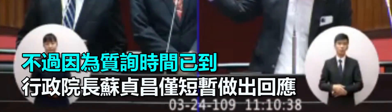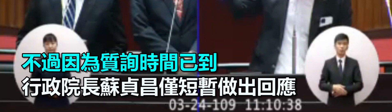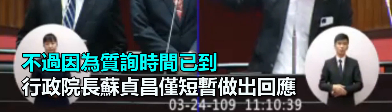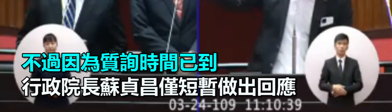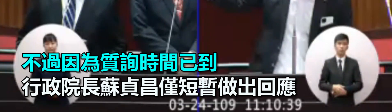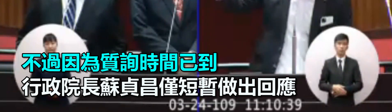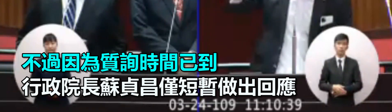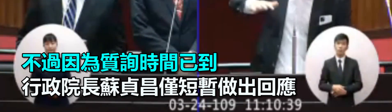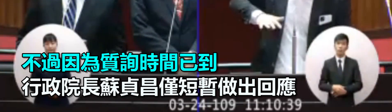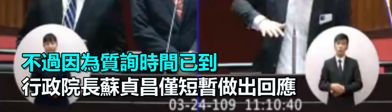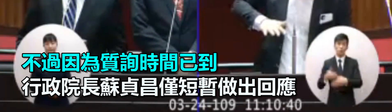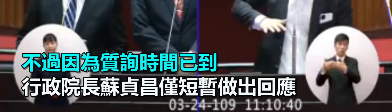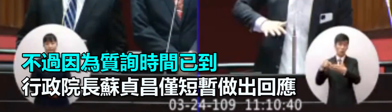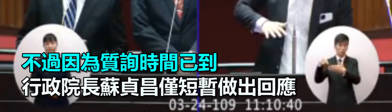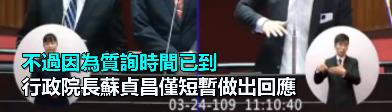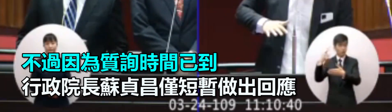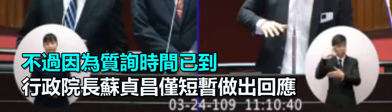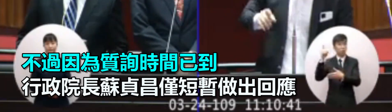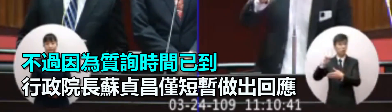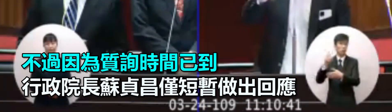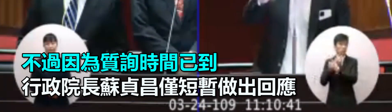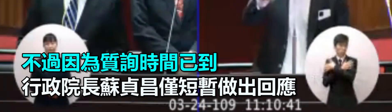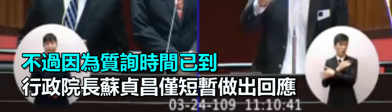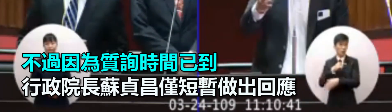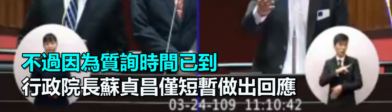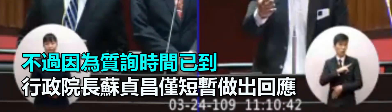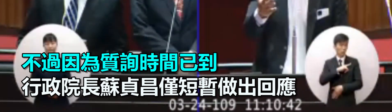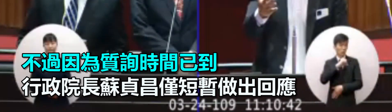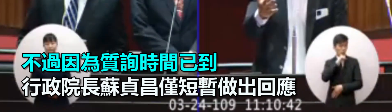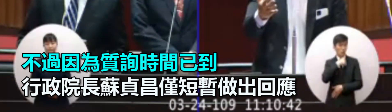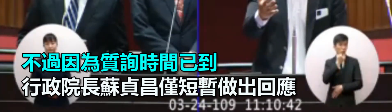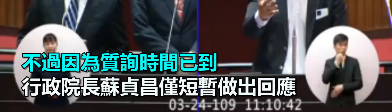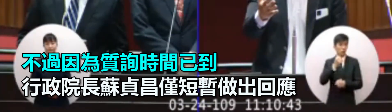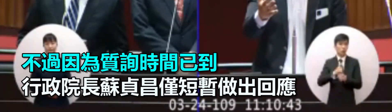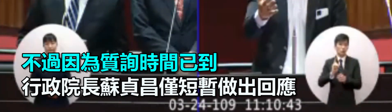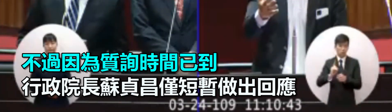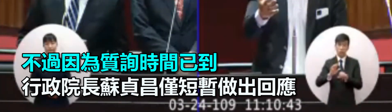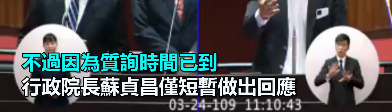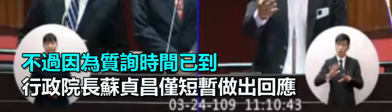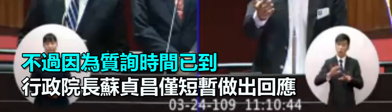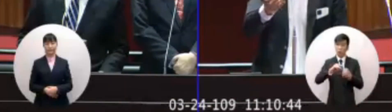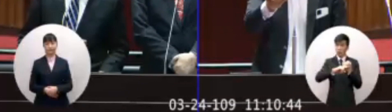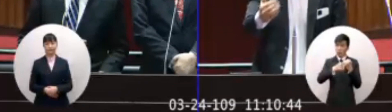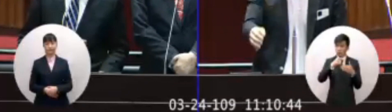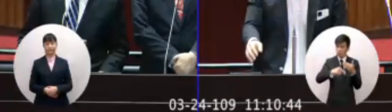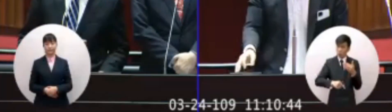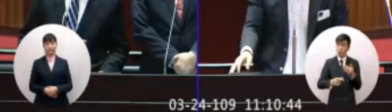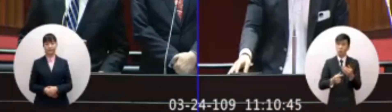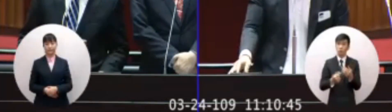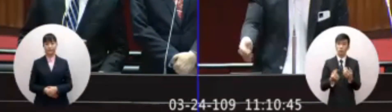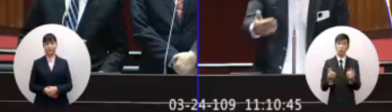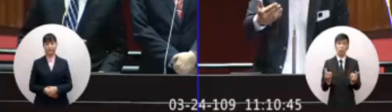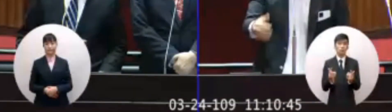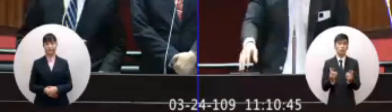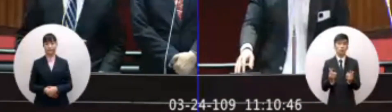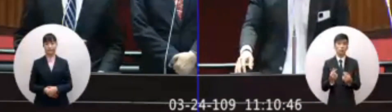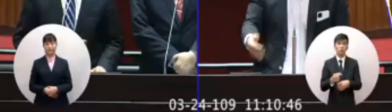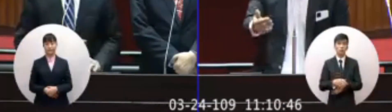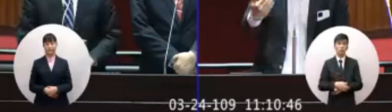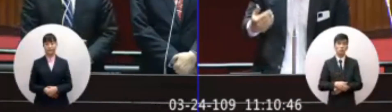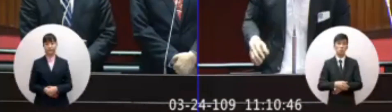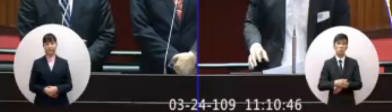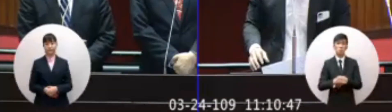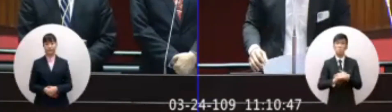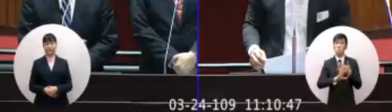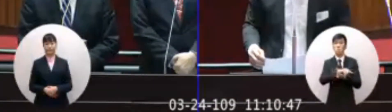呢，不管中国安怎讲，咱即马家己台湾会当做啥，有几项代志伫现处时的宪法。我常常去有一挂其他的